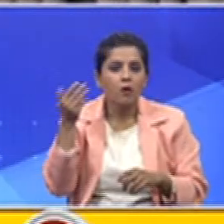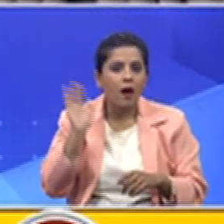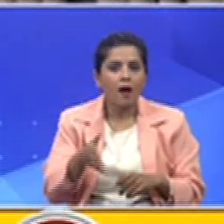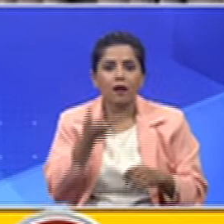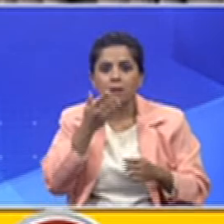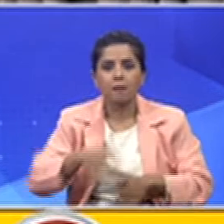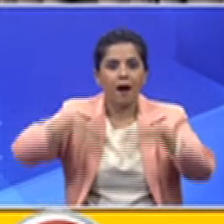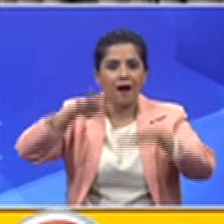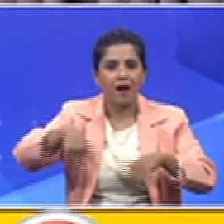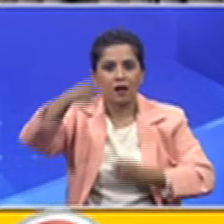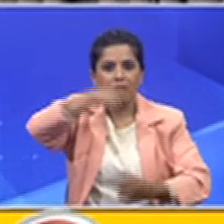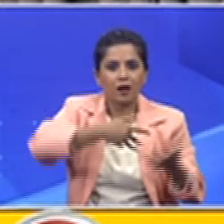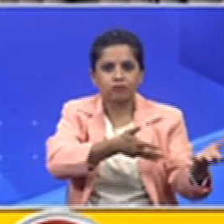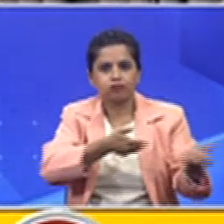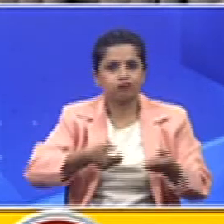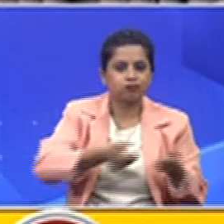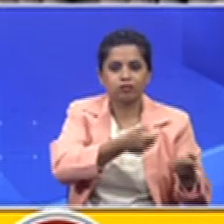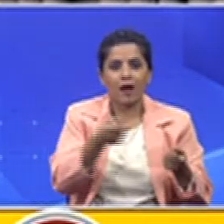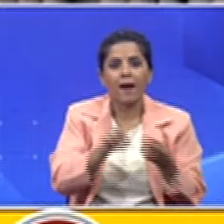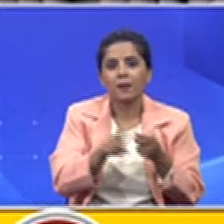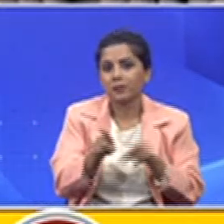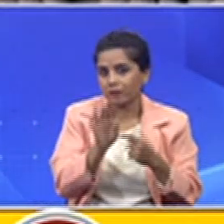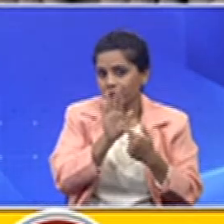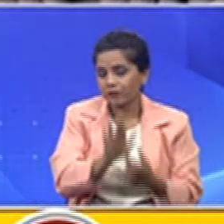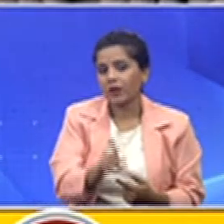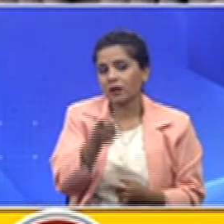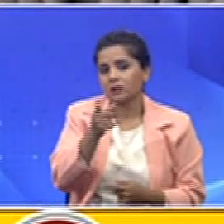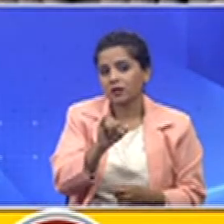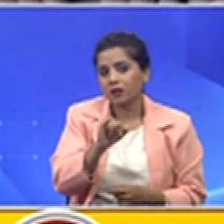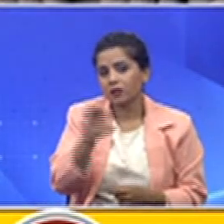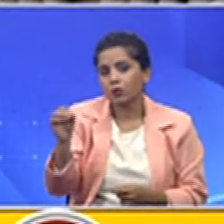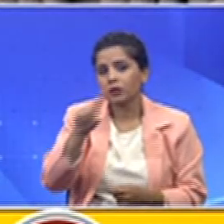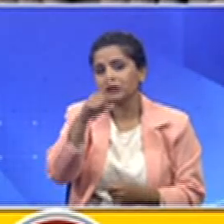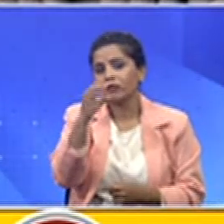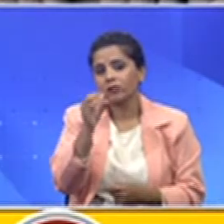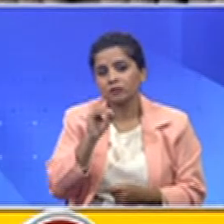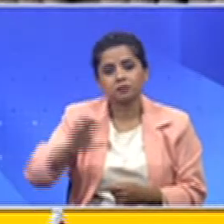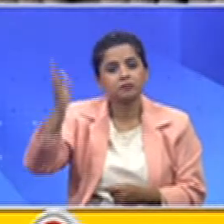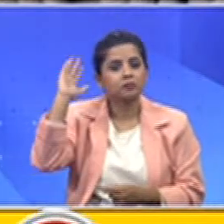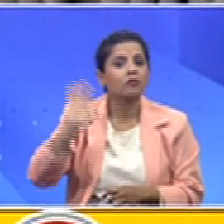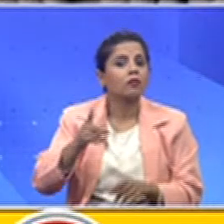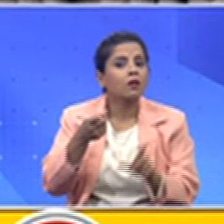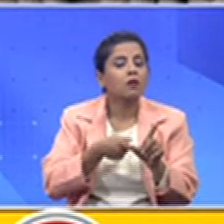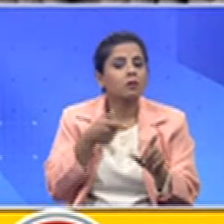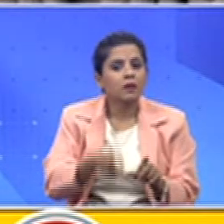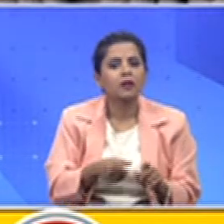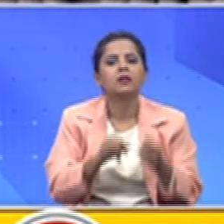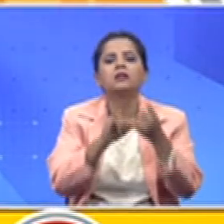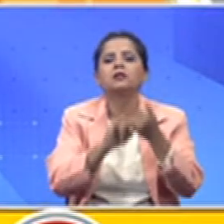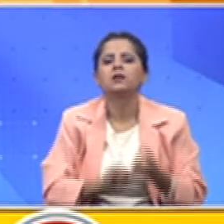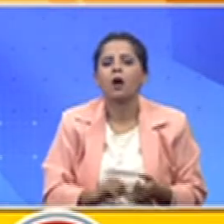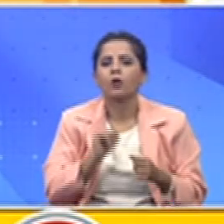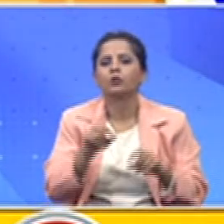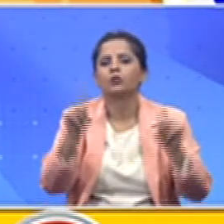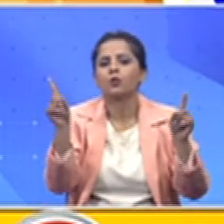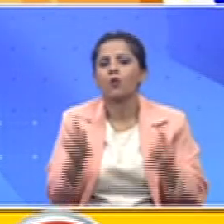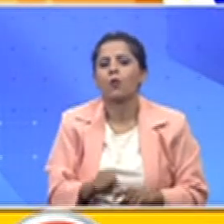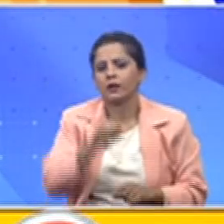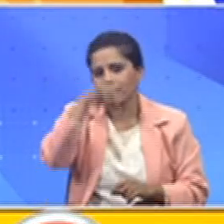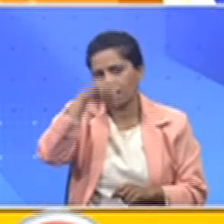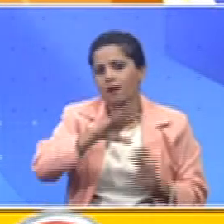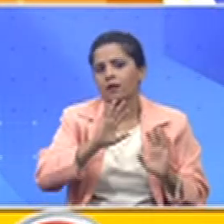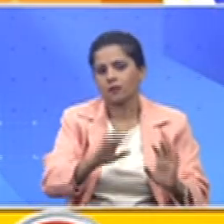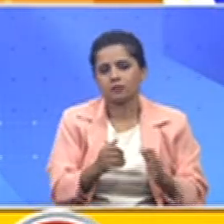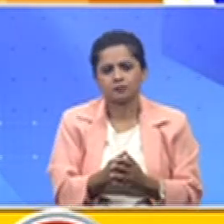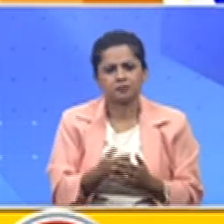है। 16वीं 17वीं सदी के इस पैनल का जुड़ाव दक्षिण भारत से है। साथियों,